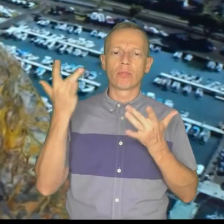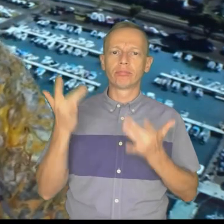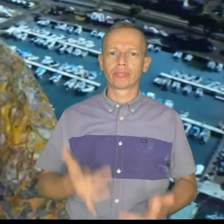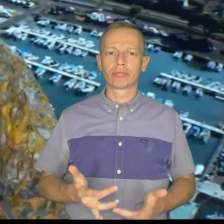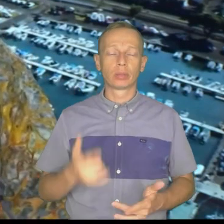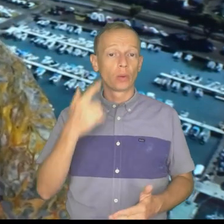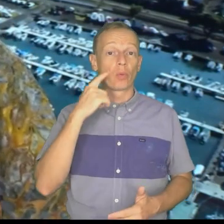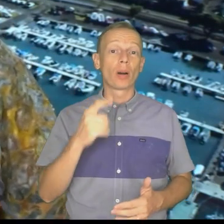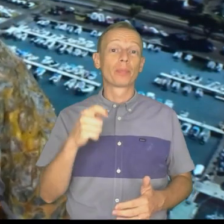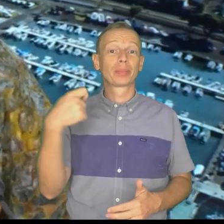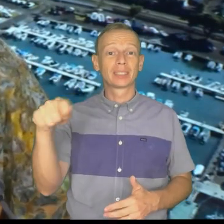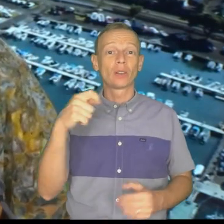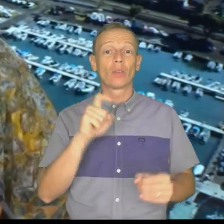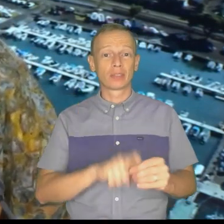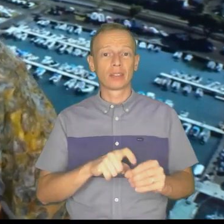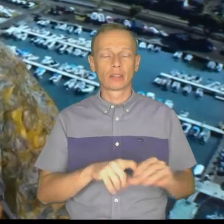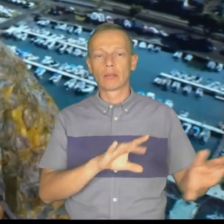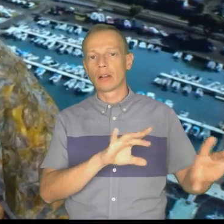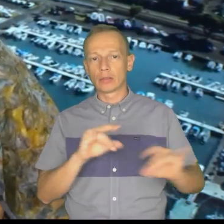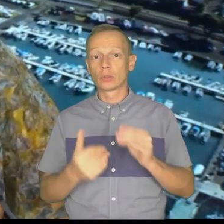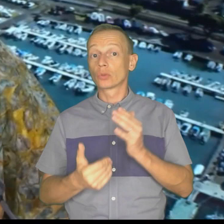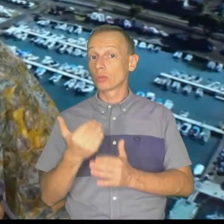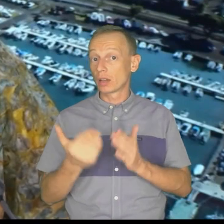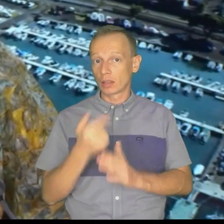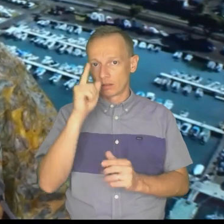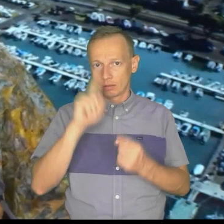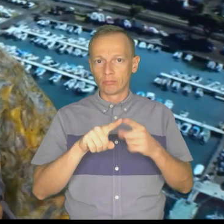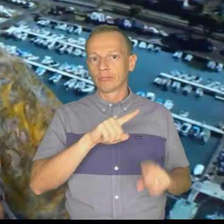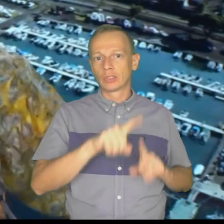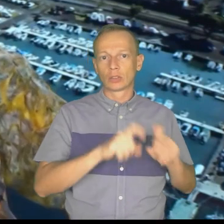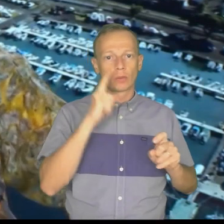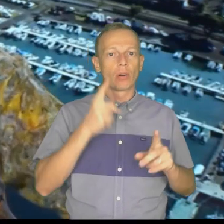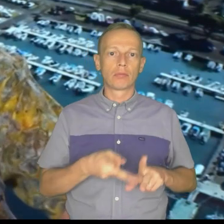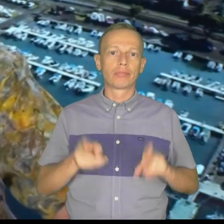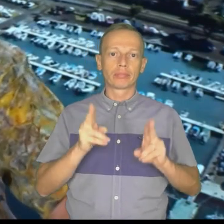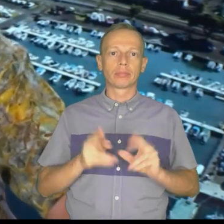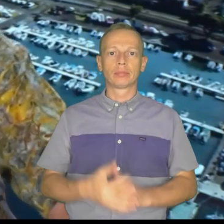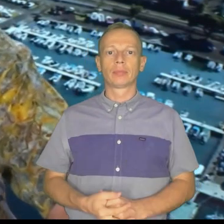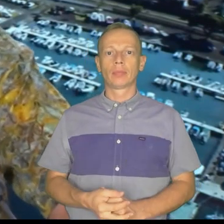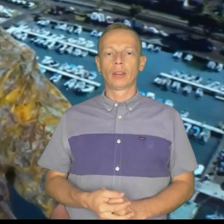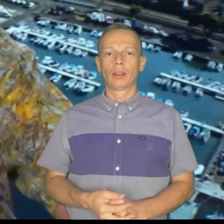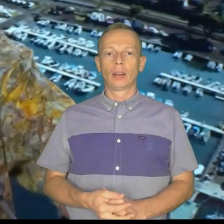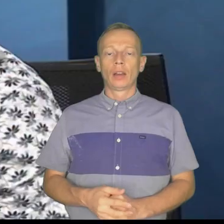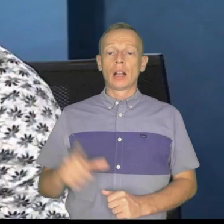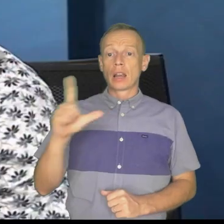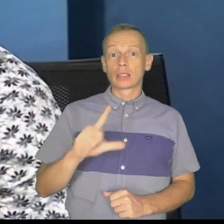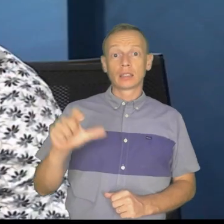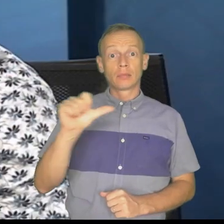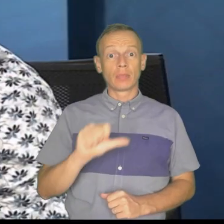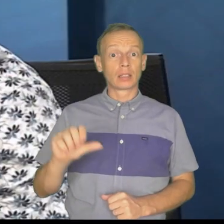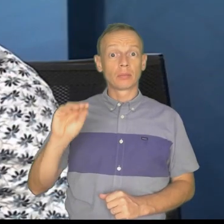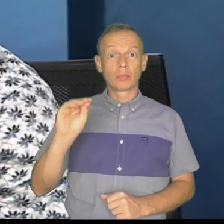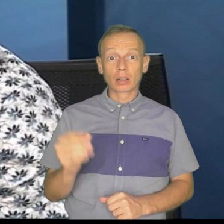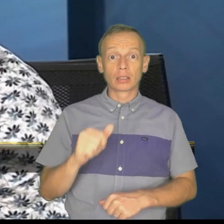président du syndicat, était l'invité café de ce matin d'Ibrahim Ahmed Azi. Voici un extrait. On ne peut pas travailler les